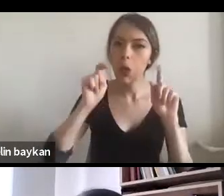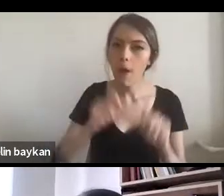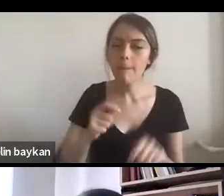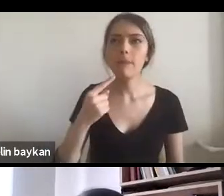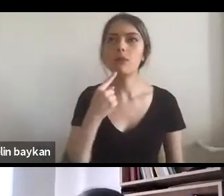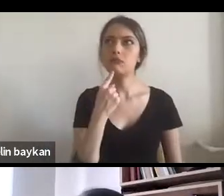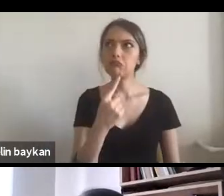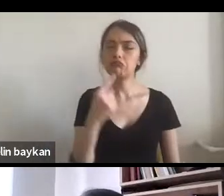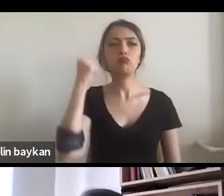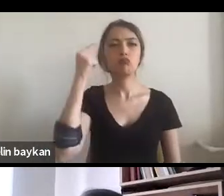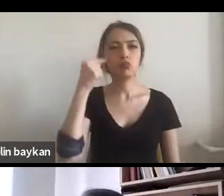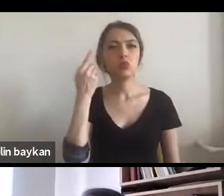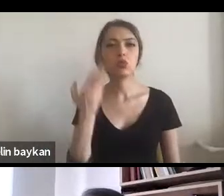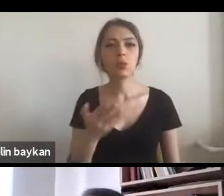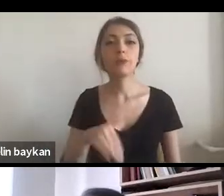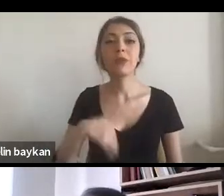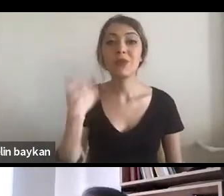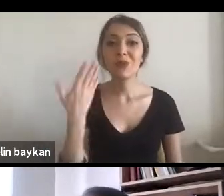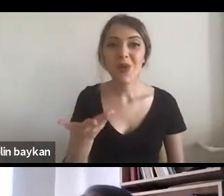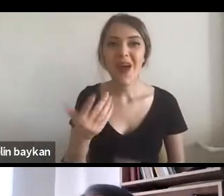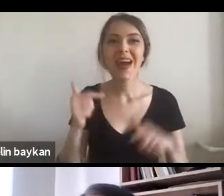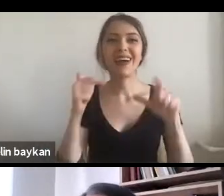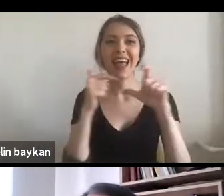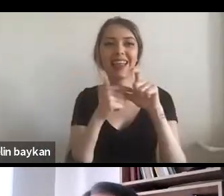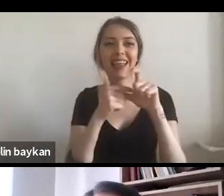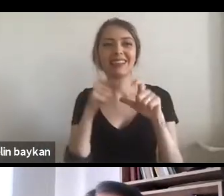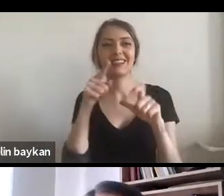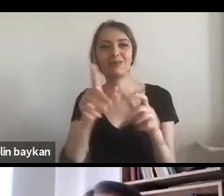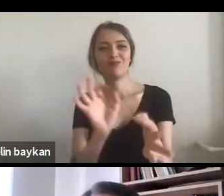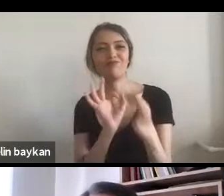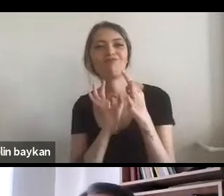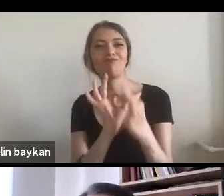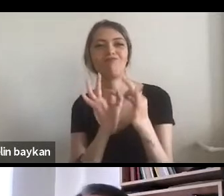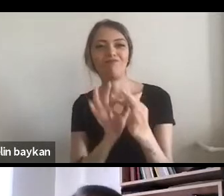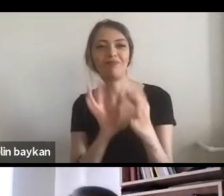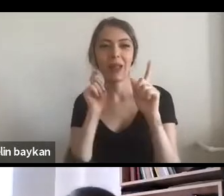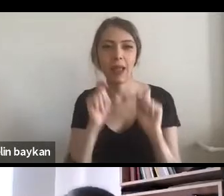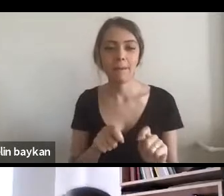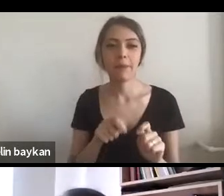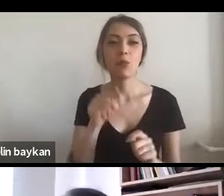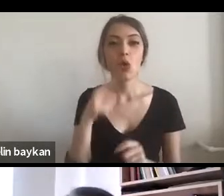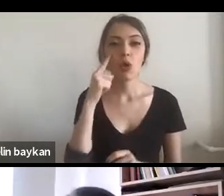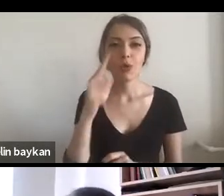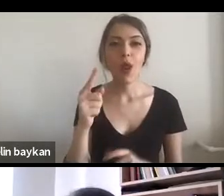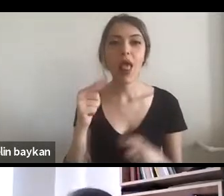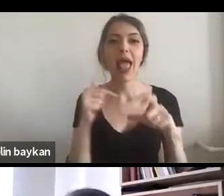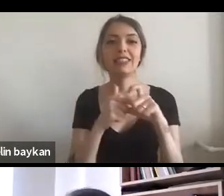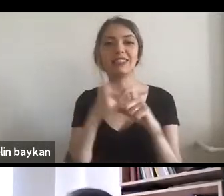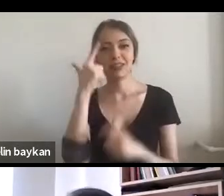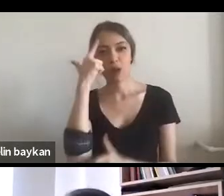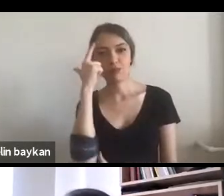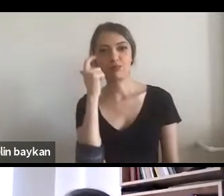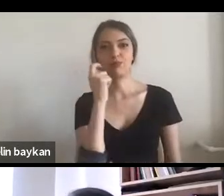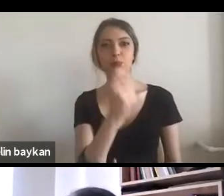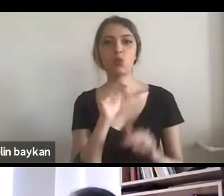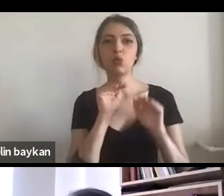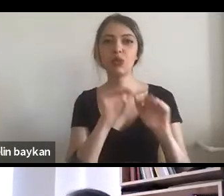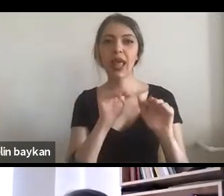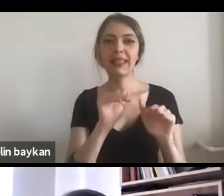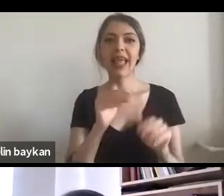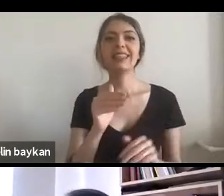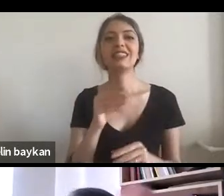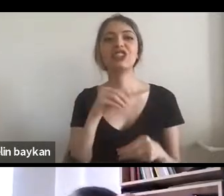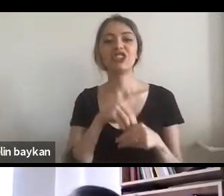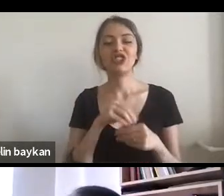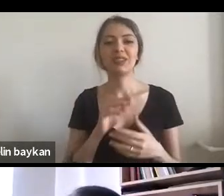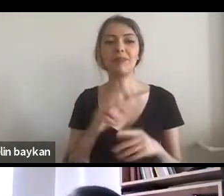dedik. Sonra Etkiniz'le iletişimimiz oldu. Bu bağlamda Etkiniz'e, Adem Bey'e